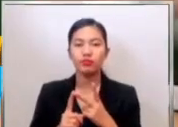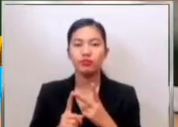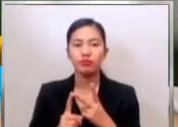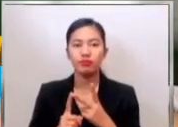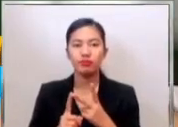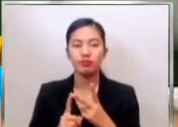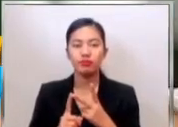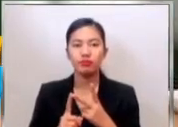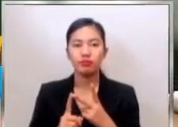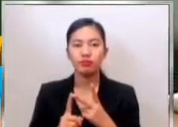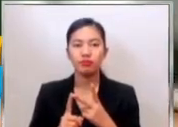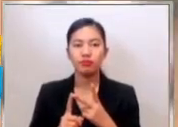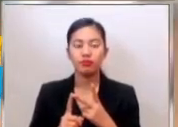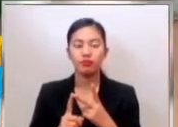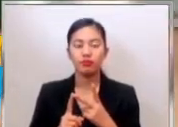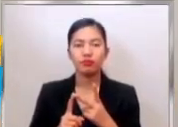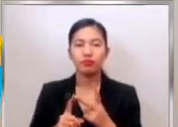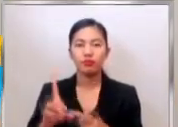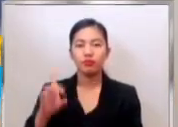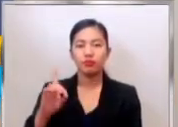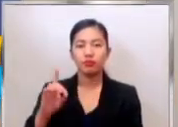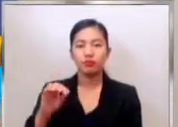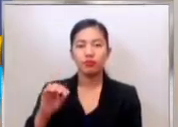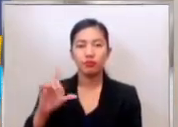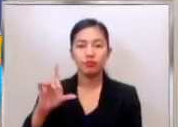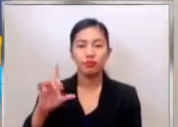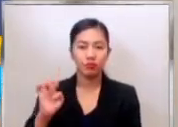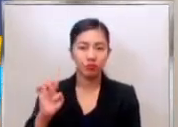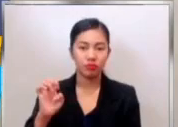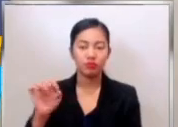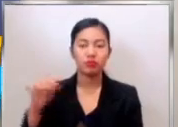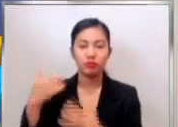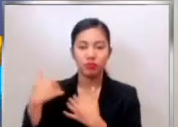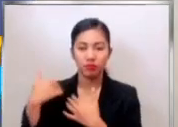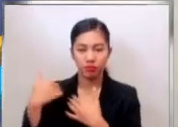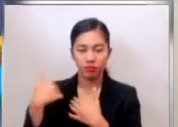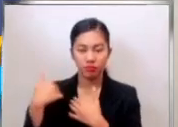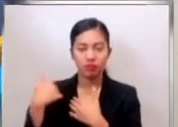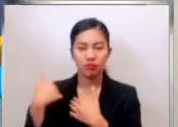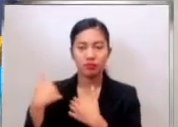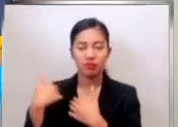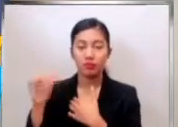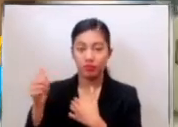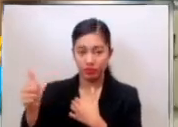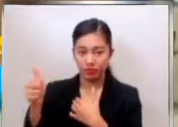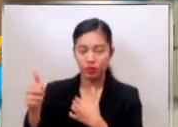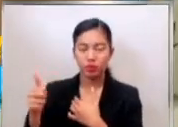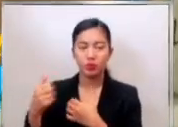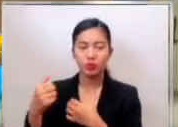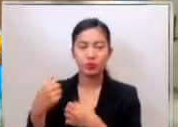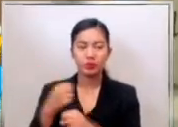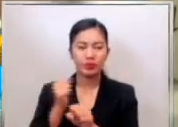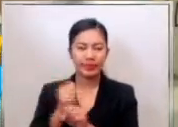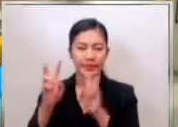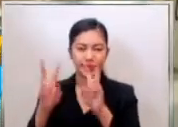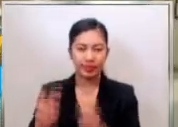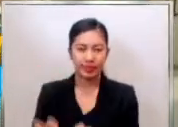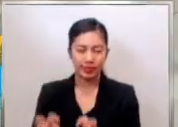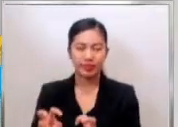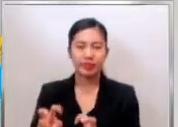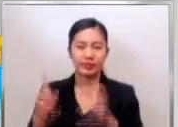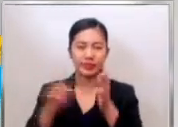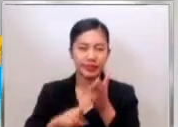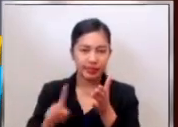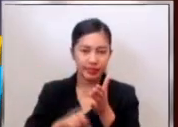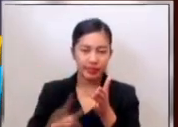trabaho ng Department of Labor and Employment at ni Secretary Bello na magsagawa ng mga labor inspection. Huwag niya